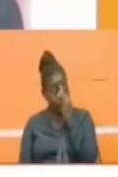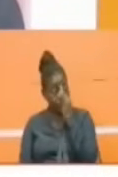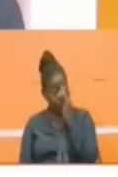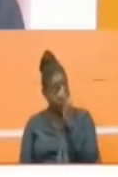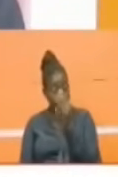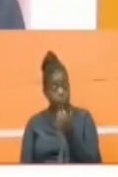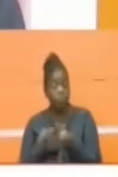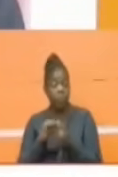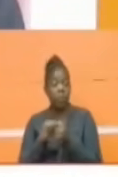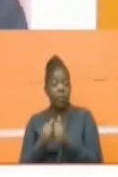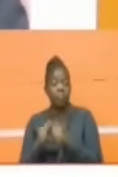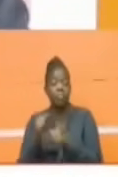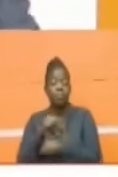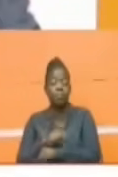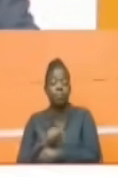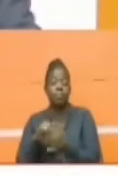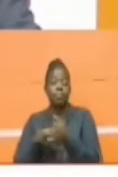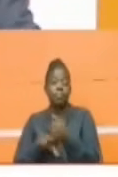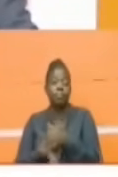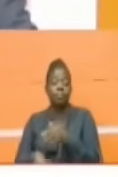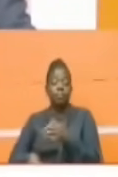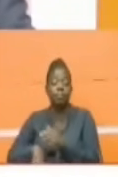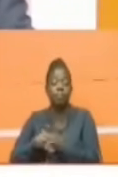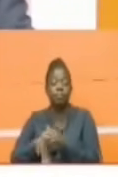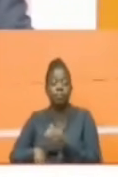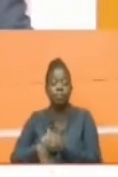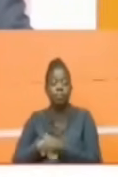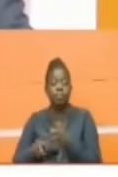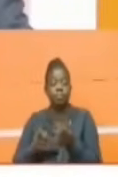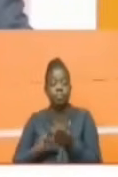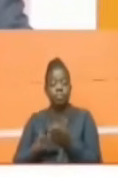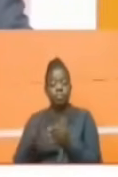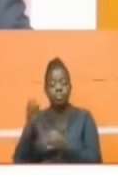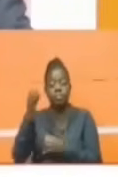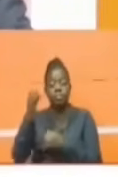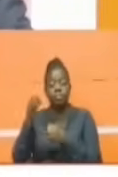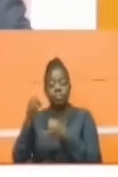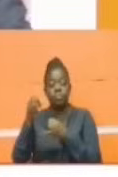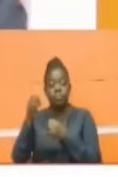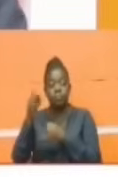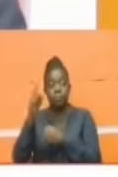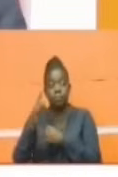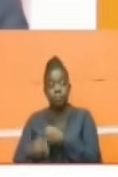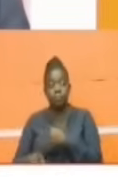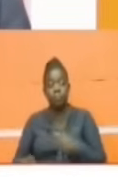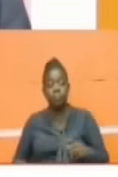Tezo mpaka za masomero ga senior izo mpira gwebigere Masaka zituse kuluzanyo lwa